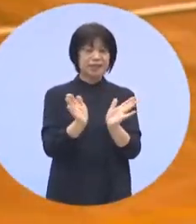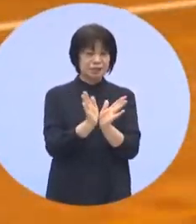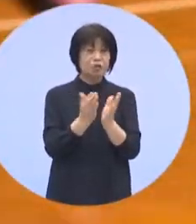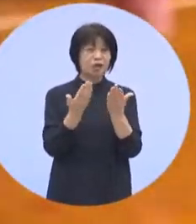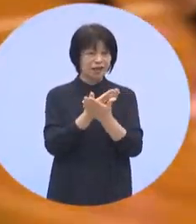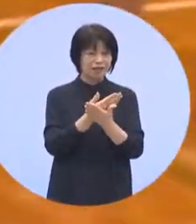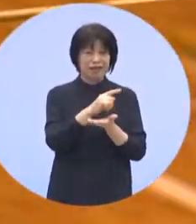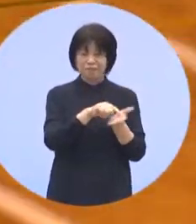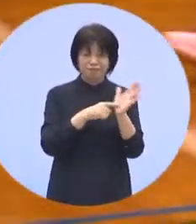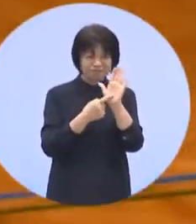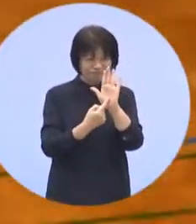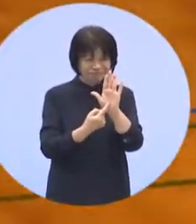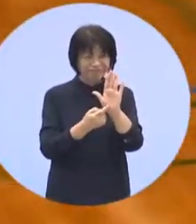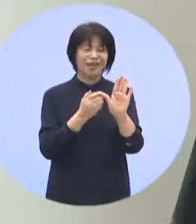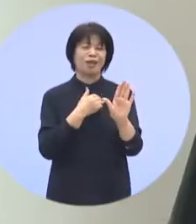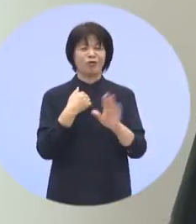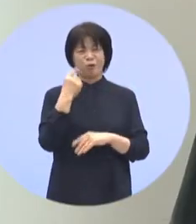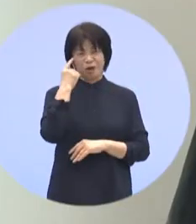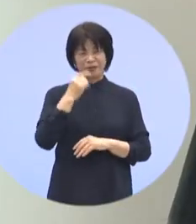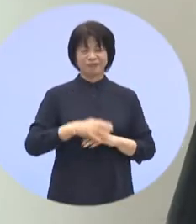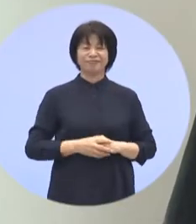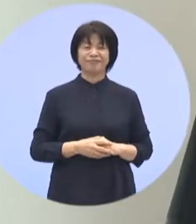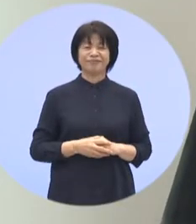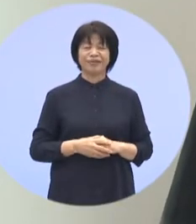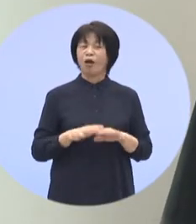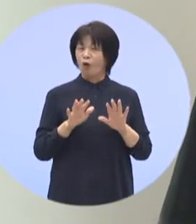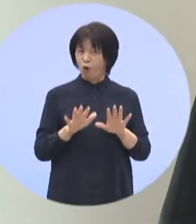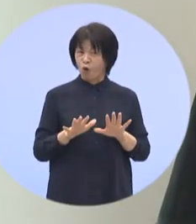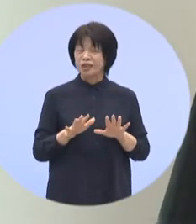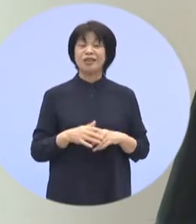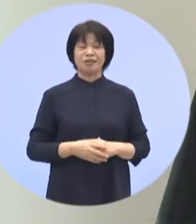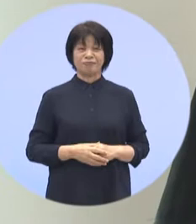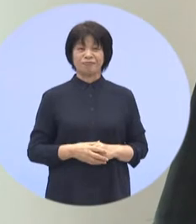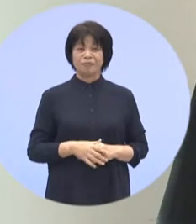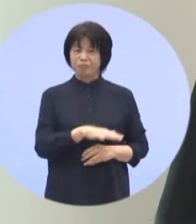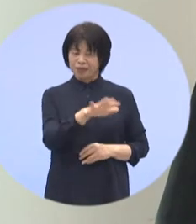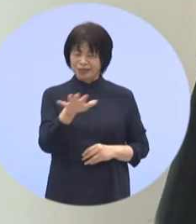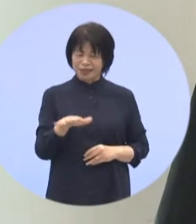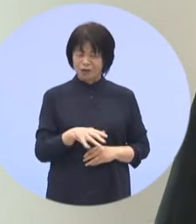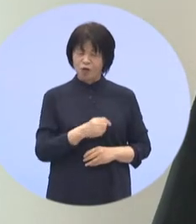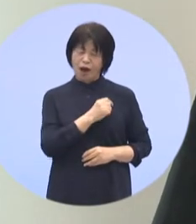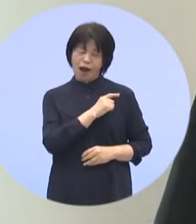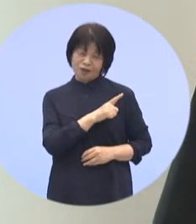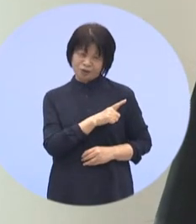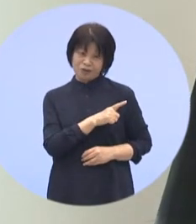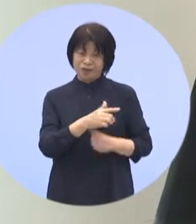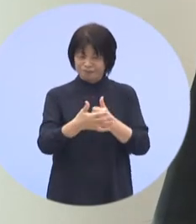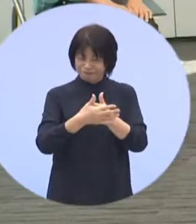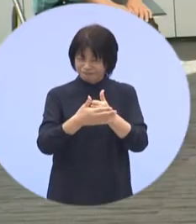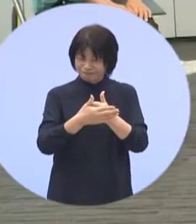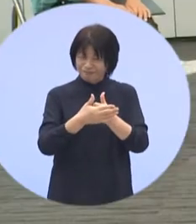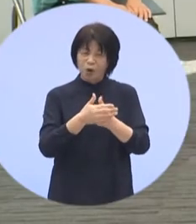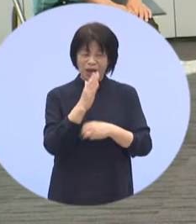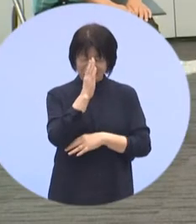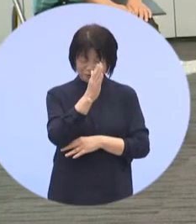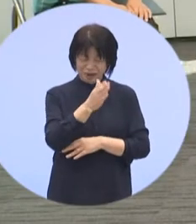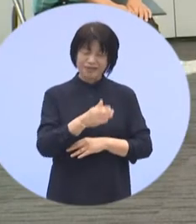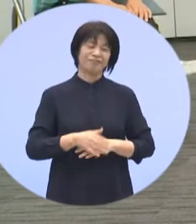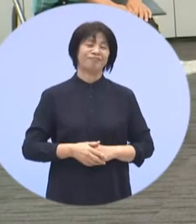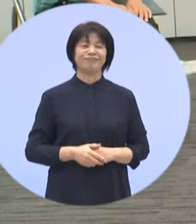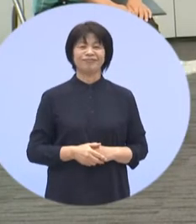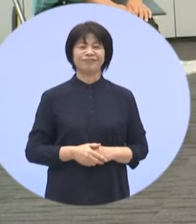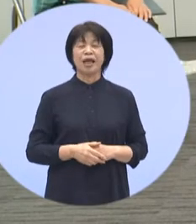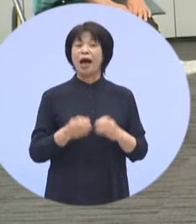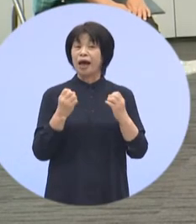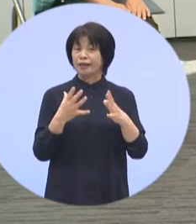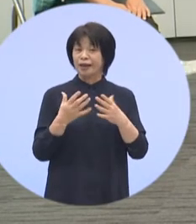見せできることができると思いますので、今シーズンも、たくさん熱いブーストをよろしくお願いいたします。 新生